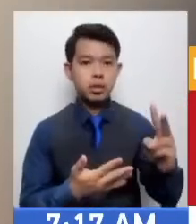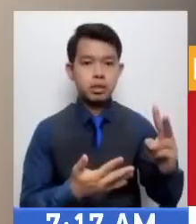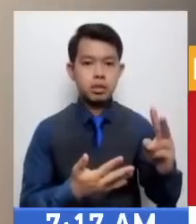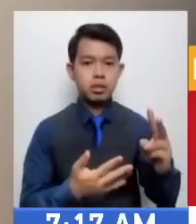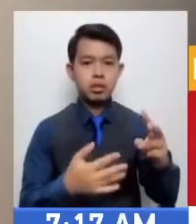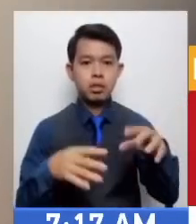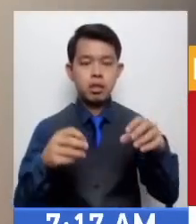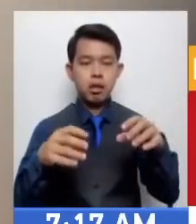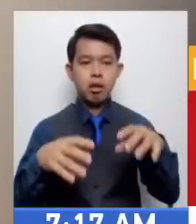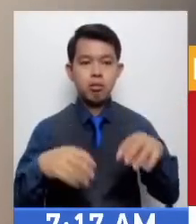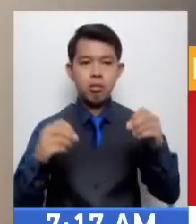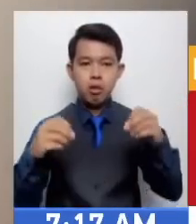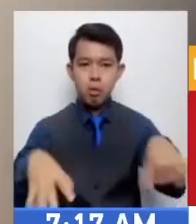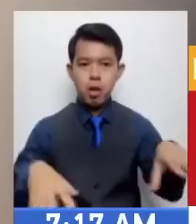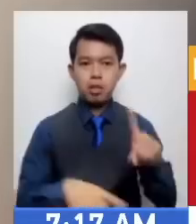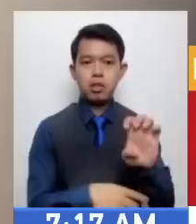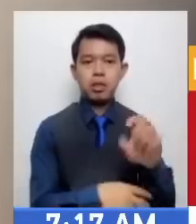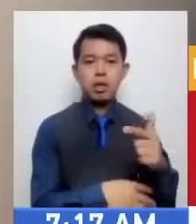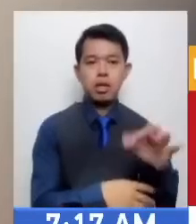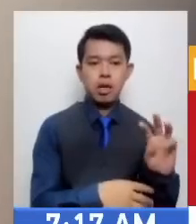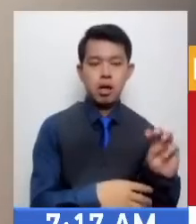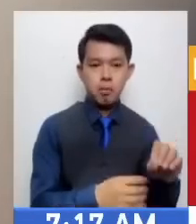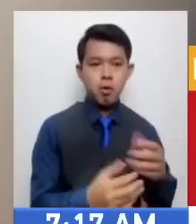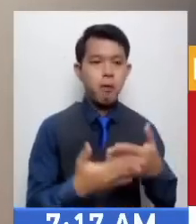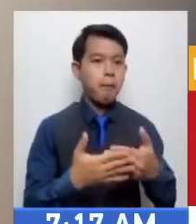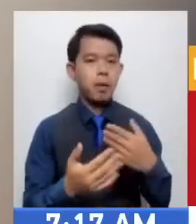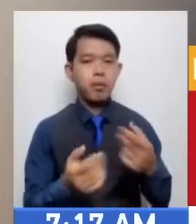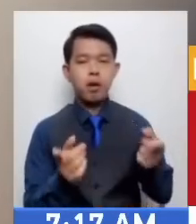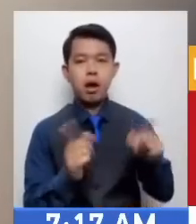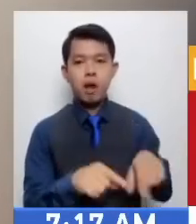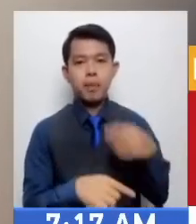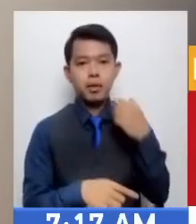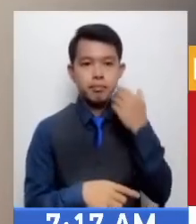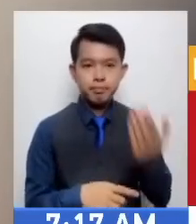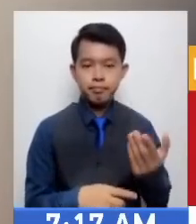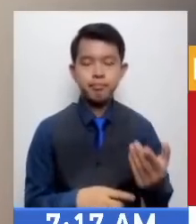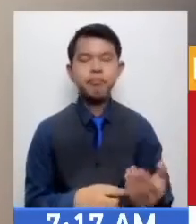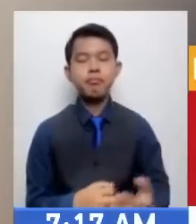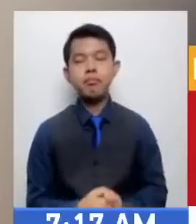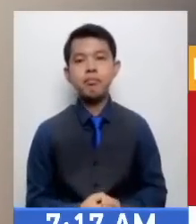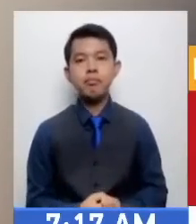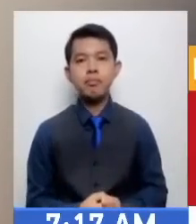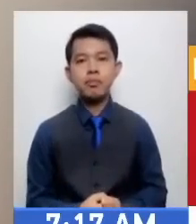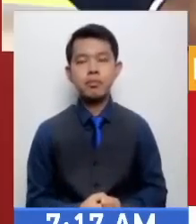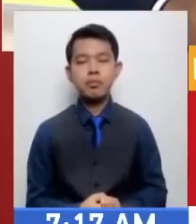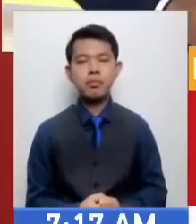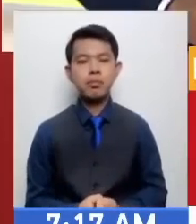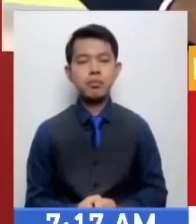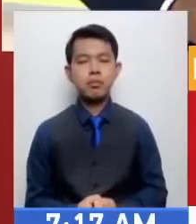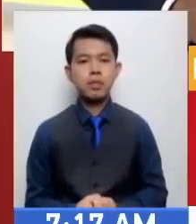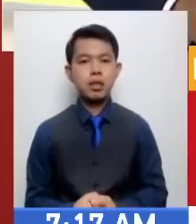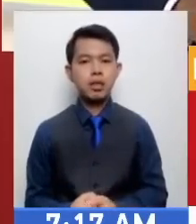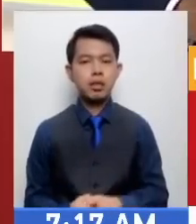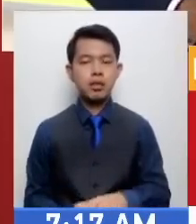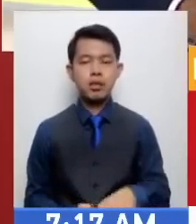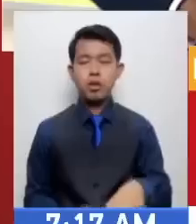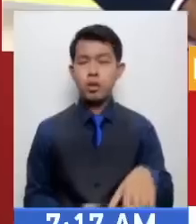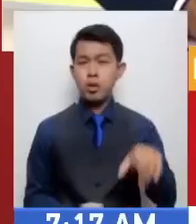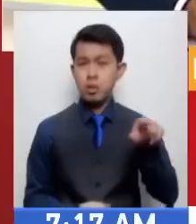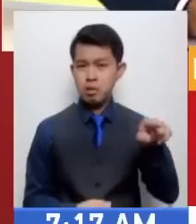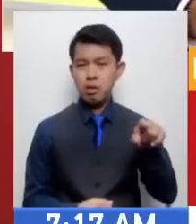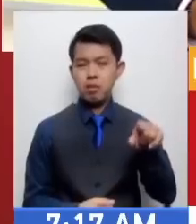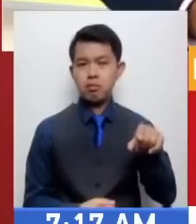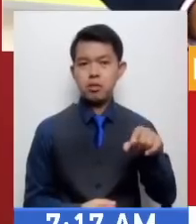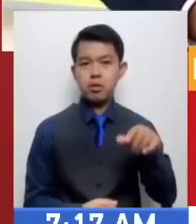itong nakakalungkot na pangyayari kay Governor De Gamo. Opo. May hamon yung asawa ni Governor De Gamo. Umuwi na siya at magpakita